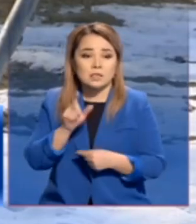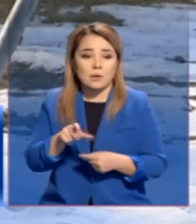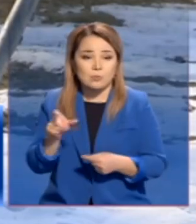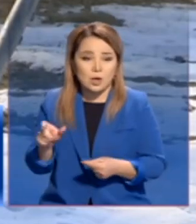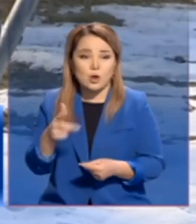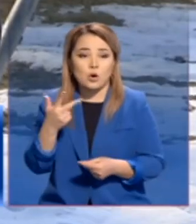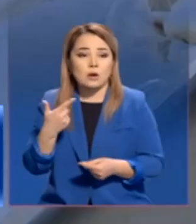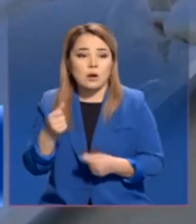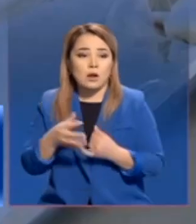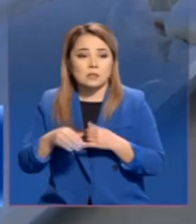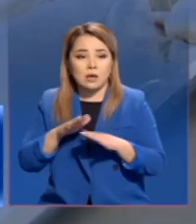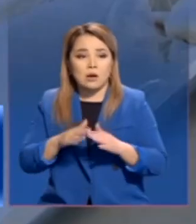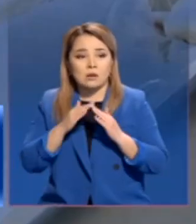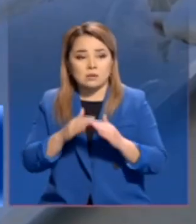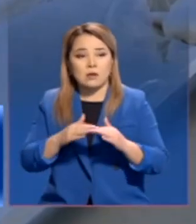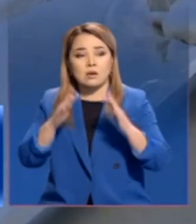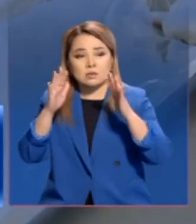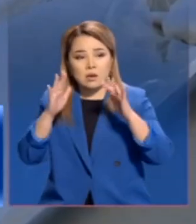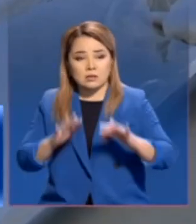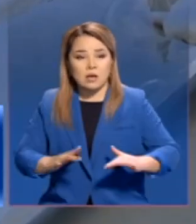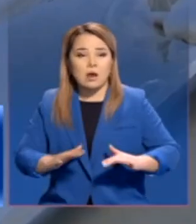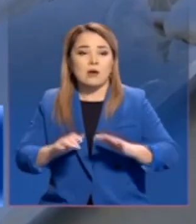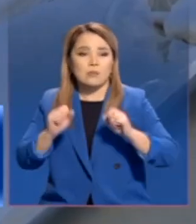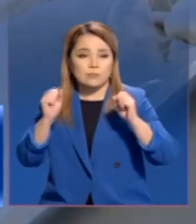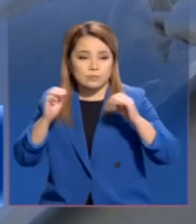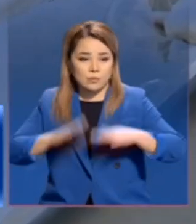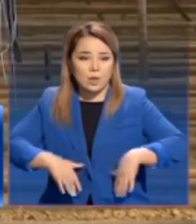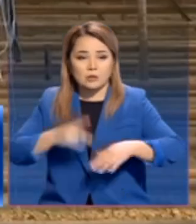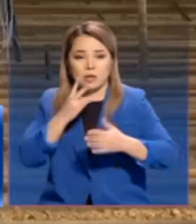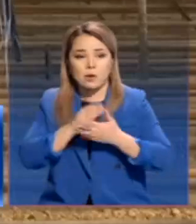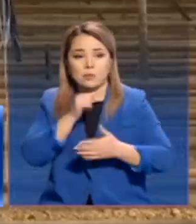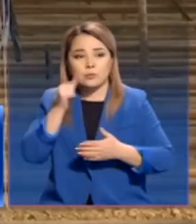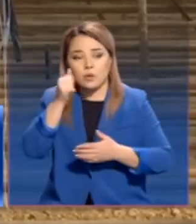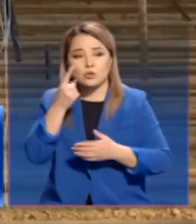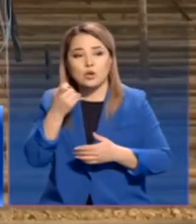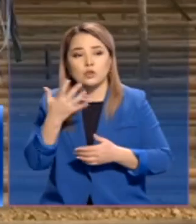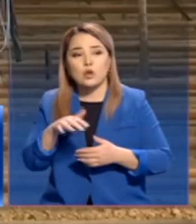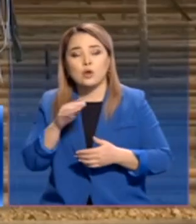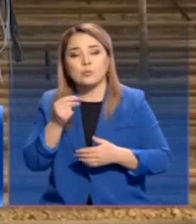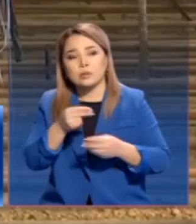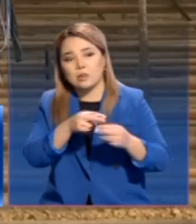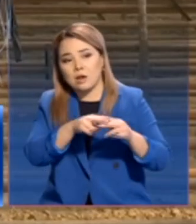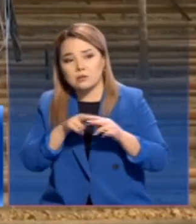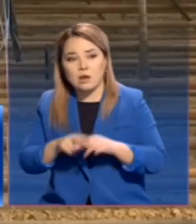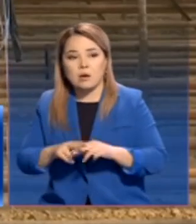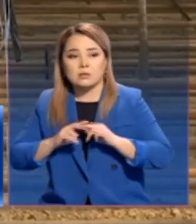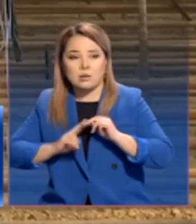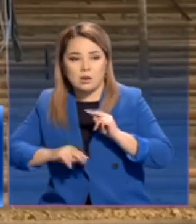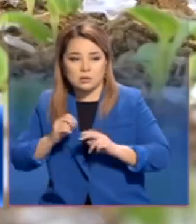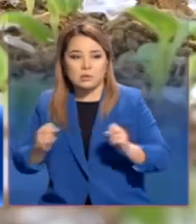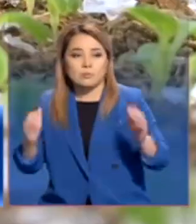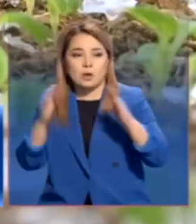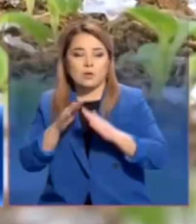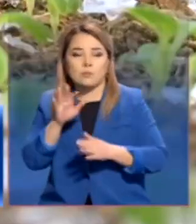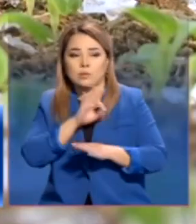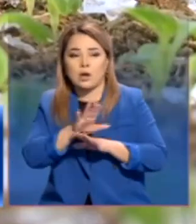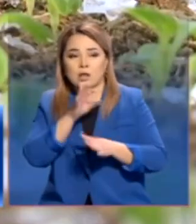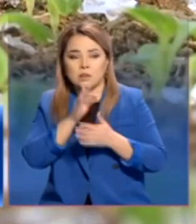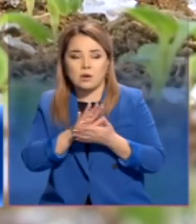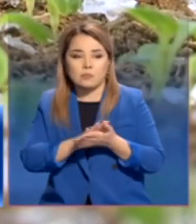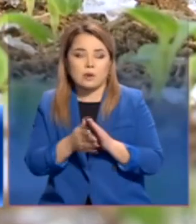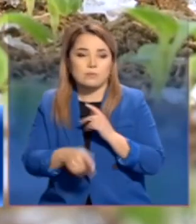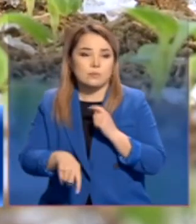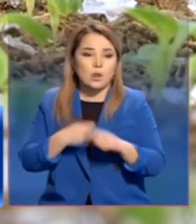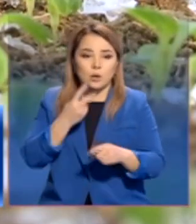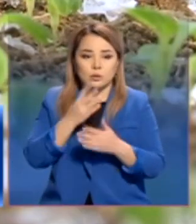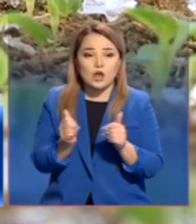кәсіпкердің 3 гектар жылжайын қар басып құлап қалған. Өткен жыл ғана 150 миллион теңгеге салынған нысан мүлде жарамсыз күйге түскен.